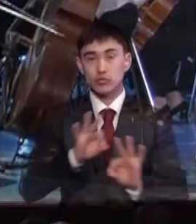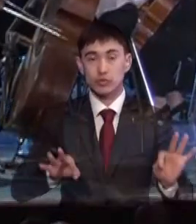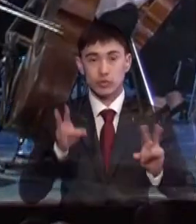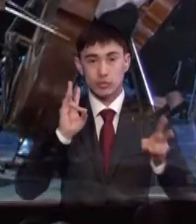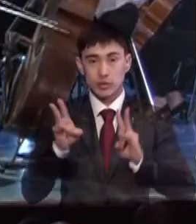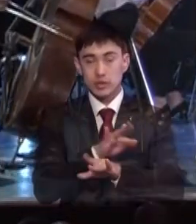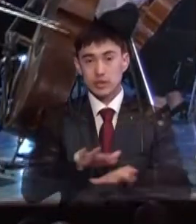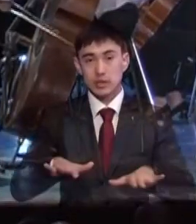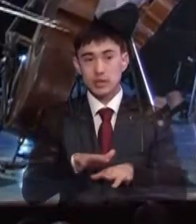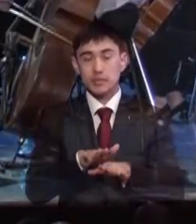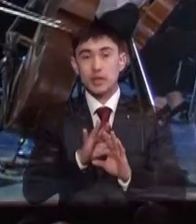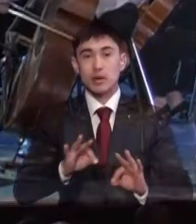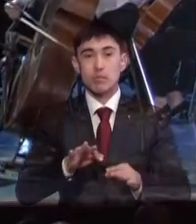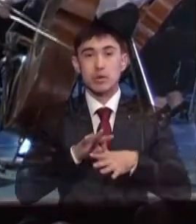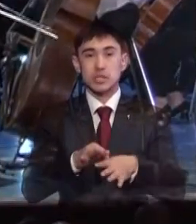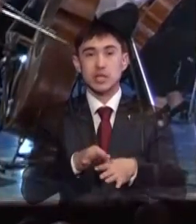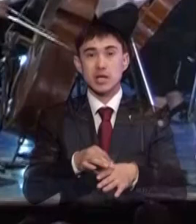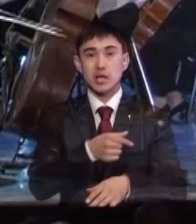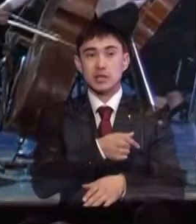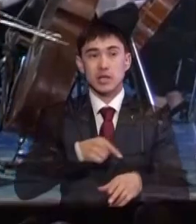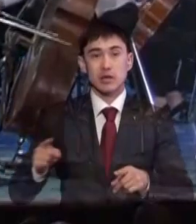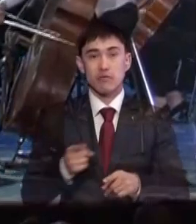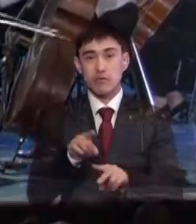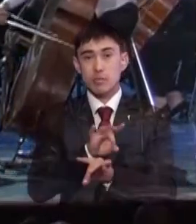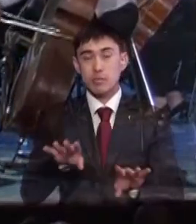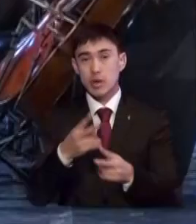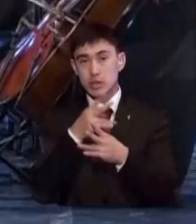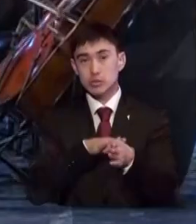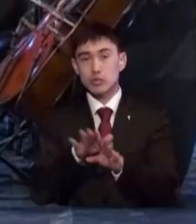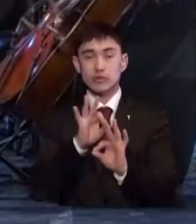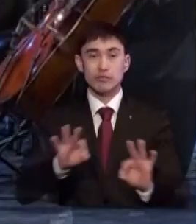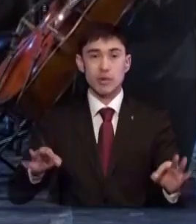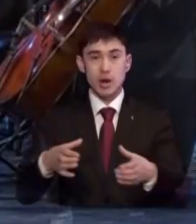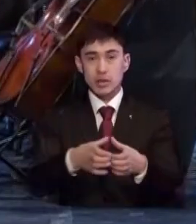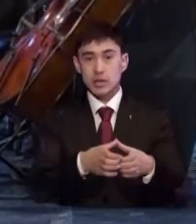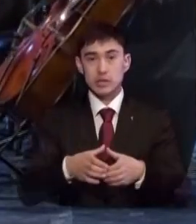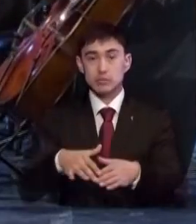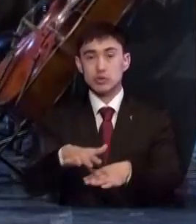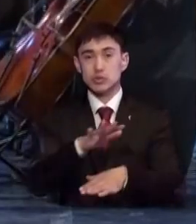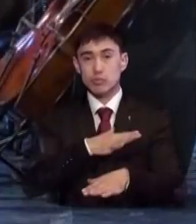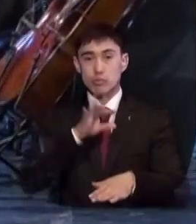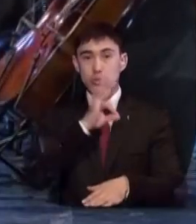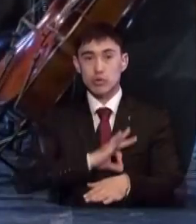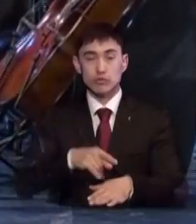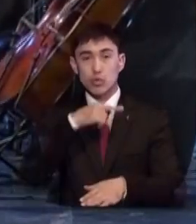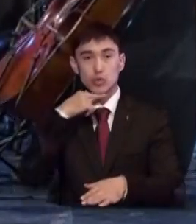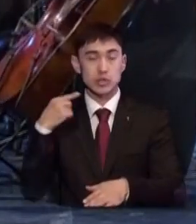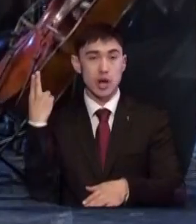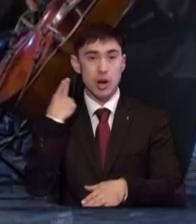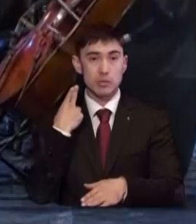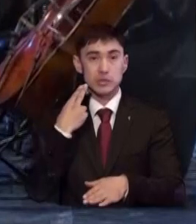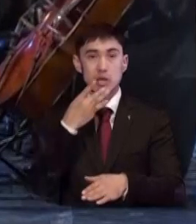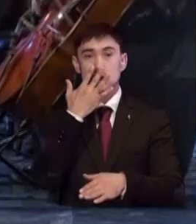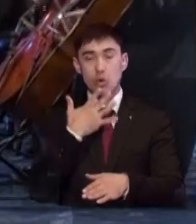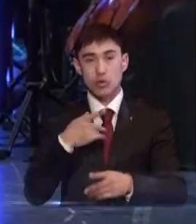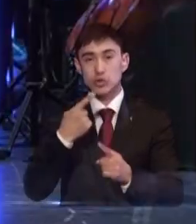классические произведения, а также прошли три мировые премьеры, исполненные симфоническим оркестром с использованием русских и арабских народных